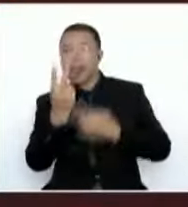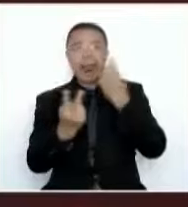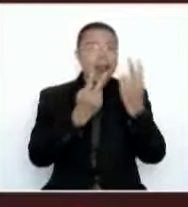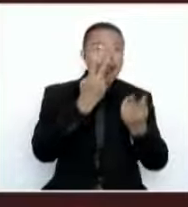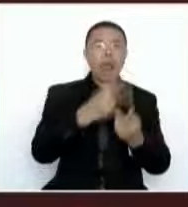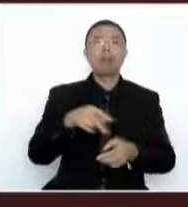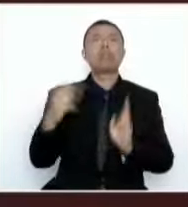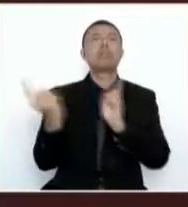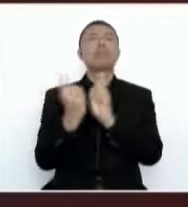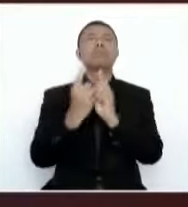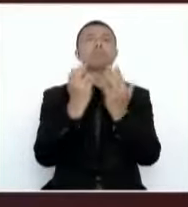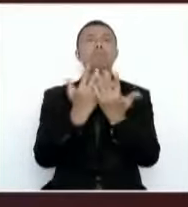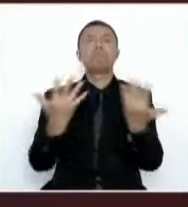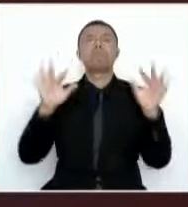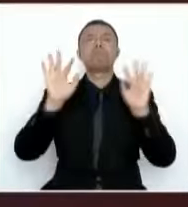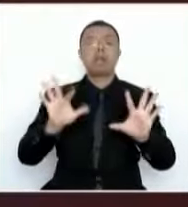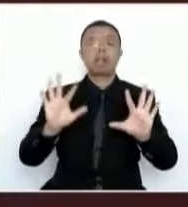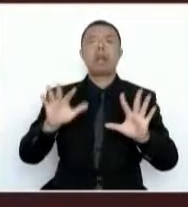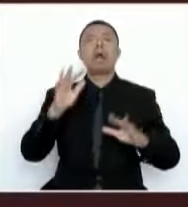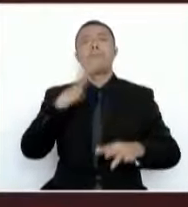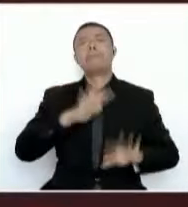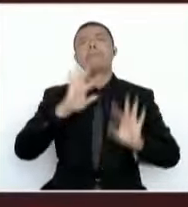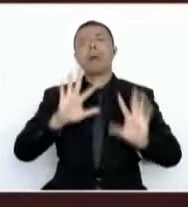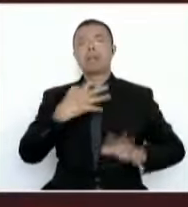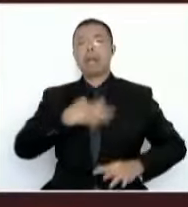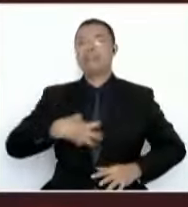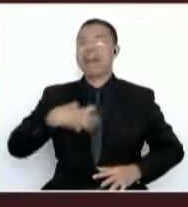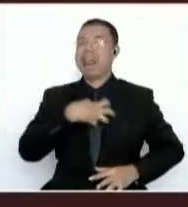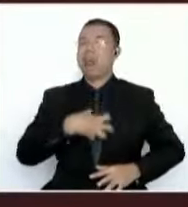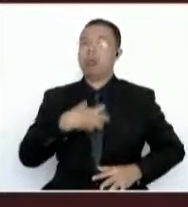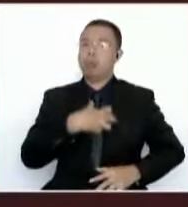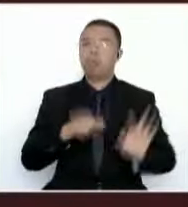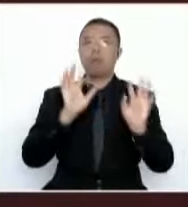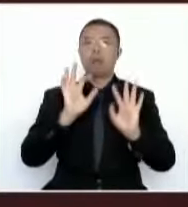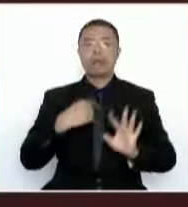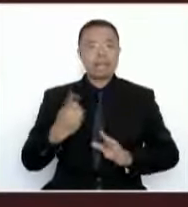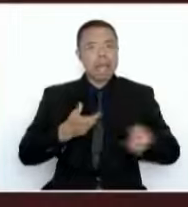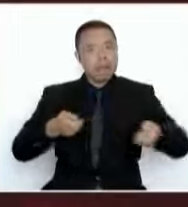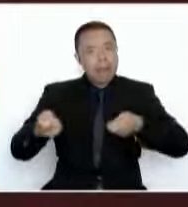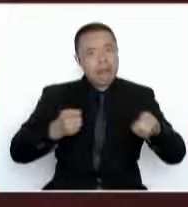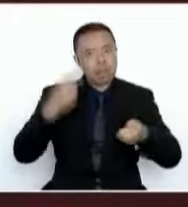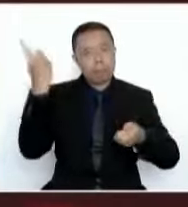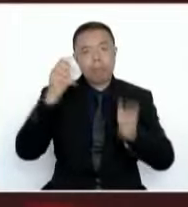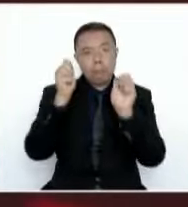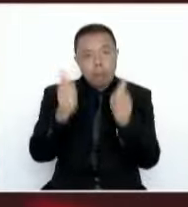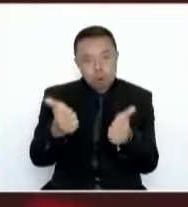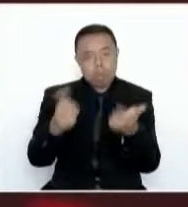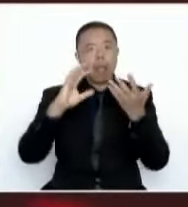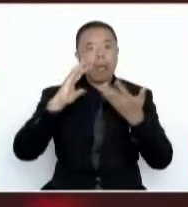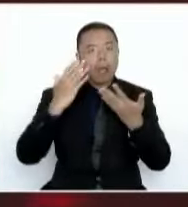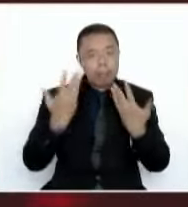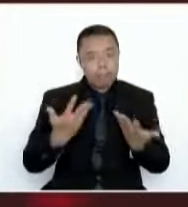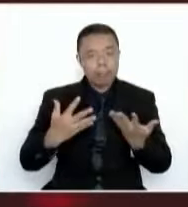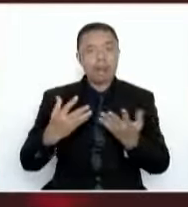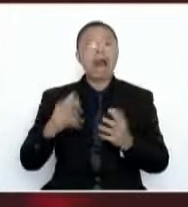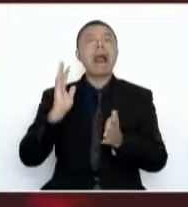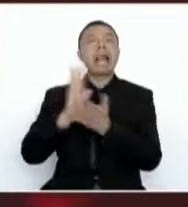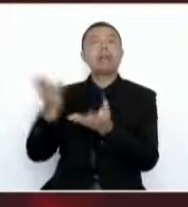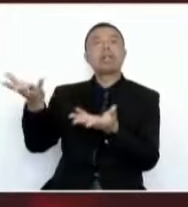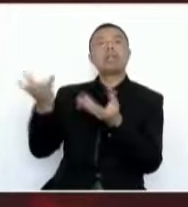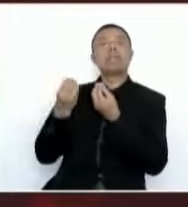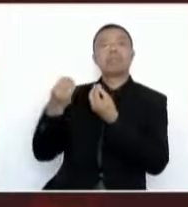keluhan-keluhan yang dilakukan oleh ka itu tatap pemerintahan yang baik yang akan kita lakukan adalah bagaimana aduan langsung